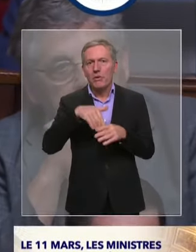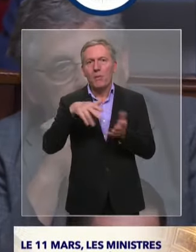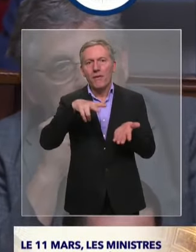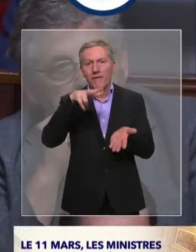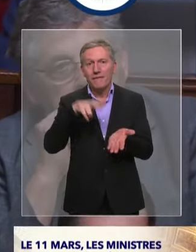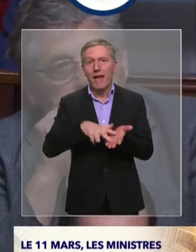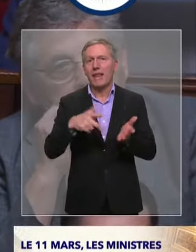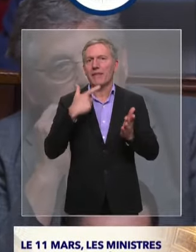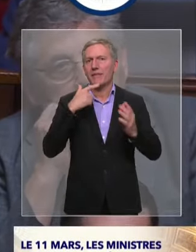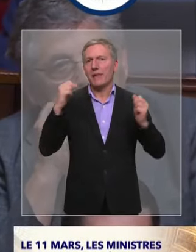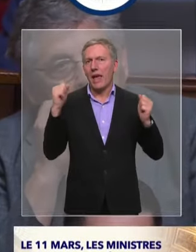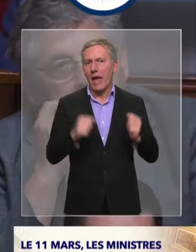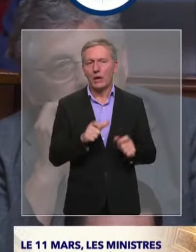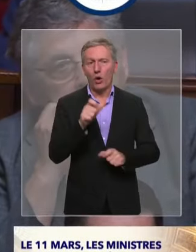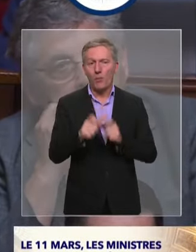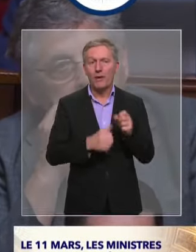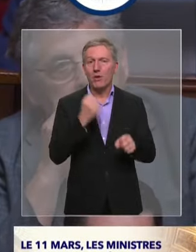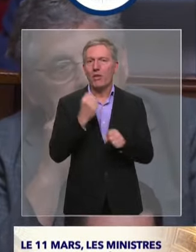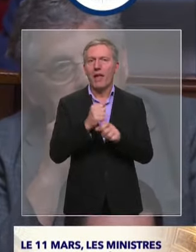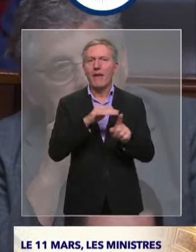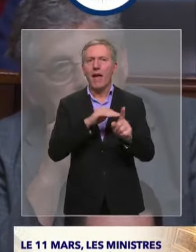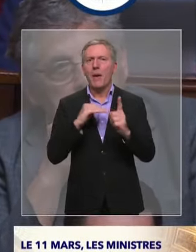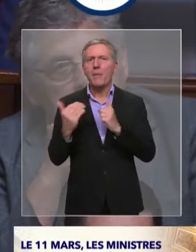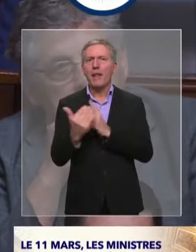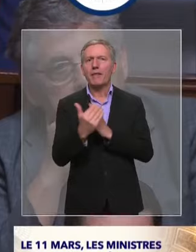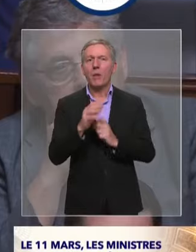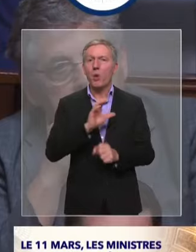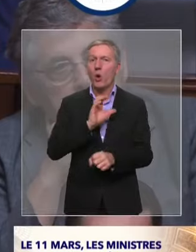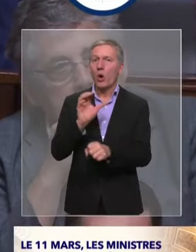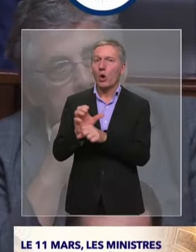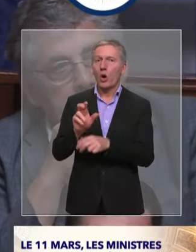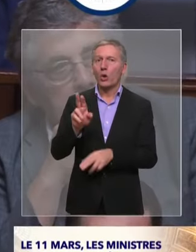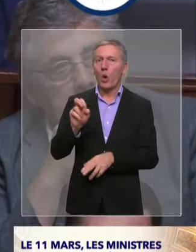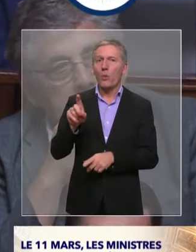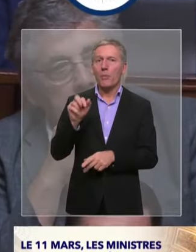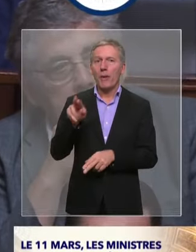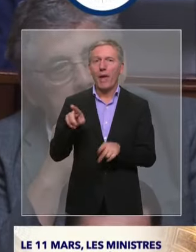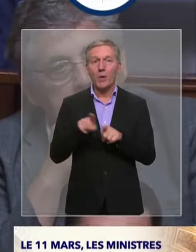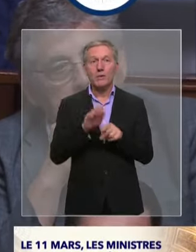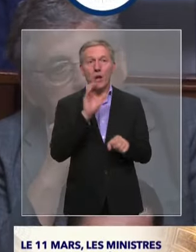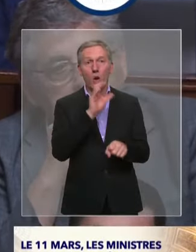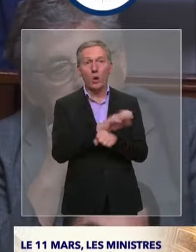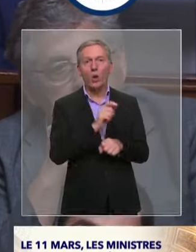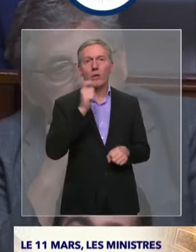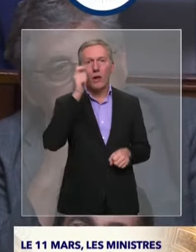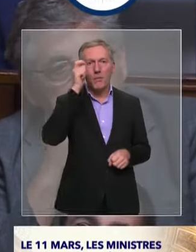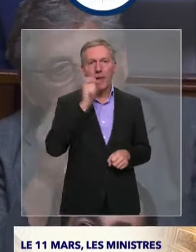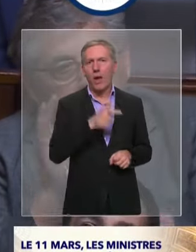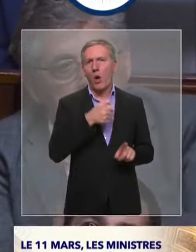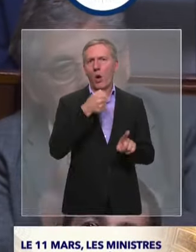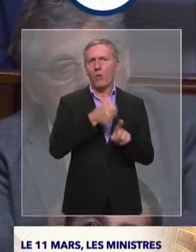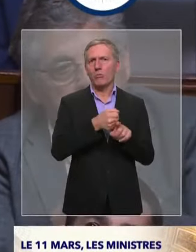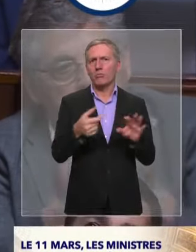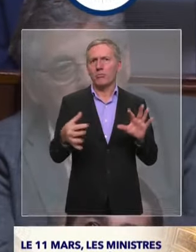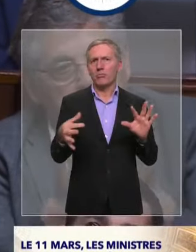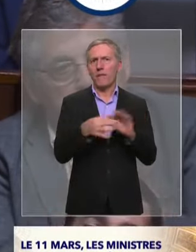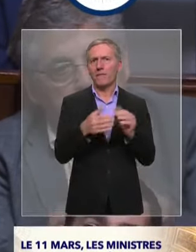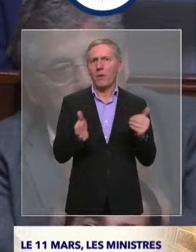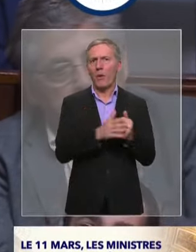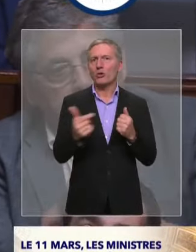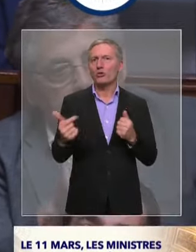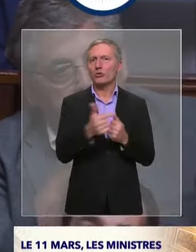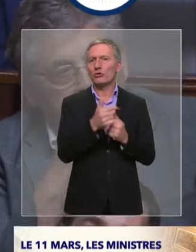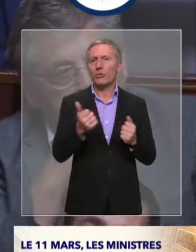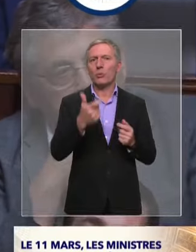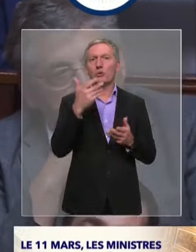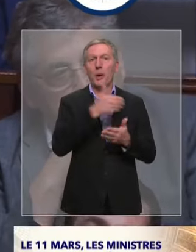l'accord en faveur des travailleurs des plateformes contre Uber et contre le président Macron, meilleur lobbyiste d'Uber. Des millions de